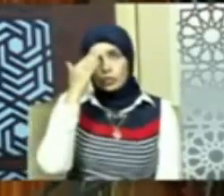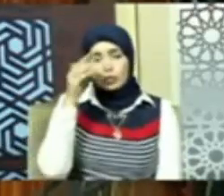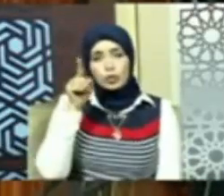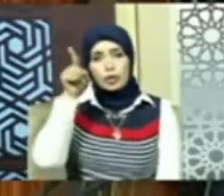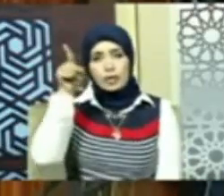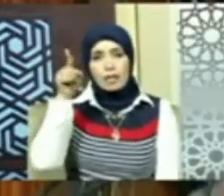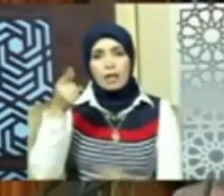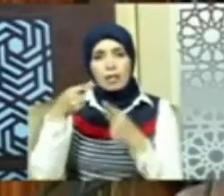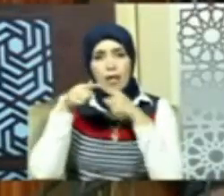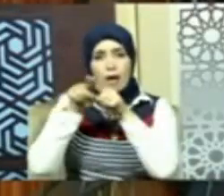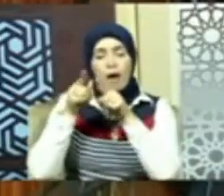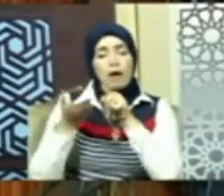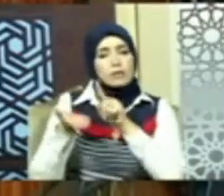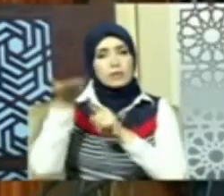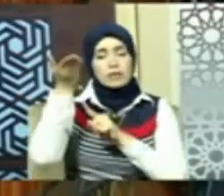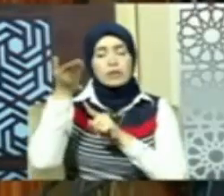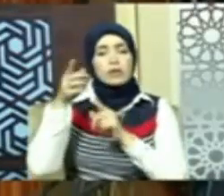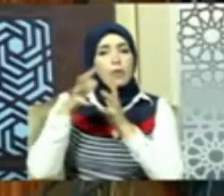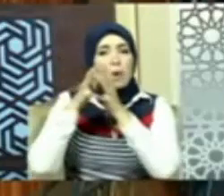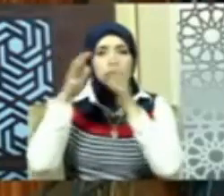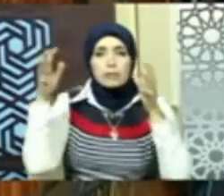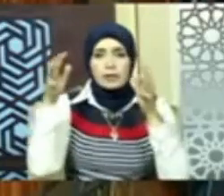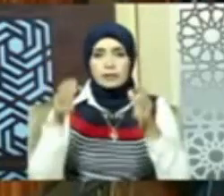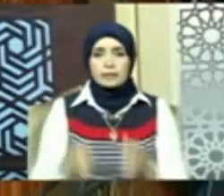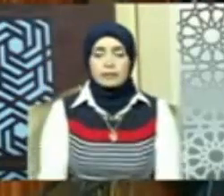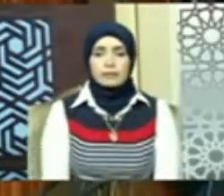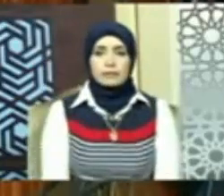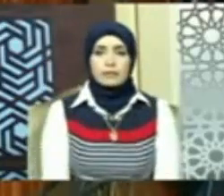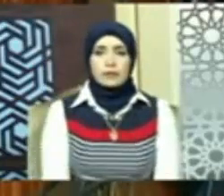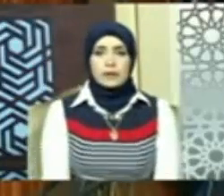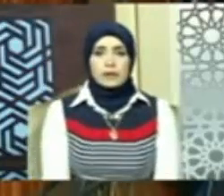وأثني عليك ثناء يليق بعظمتك،